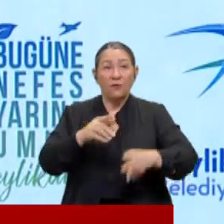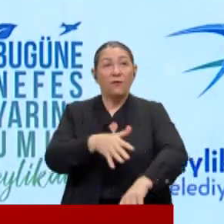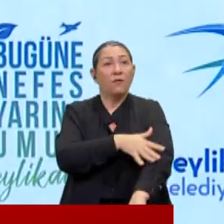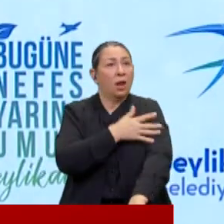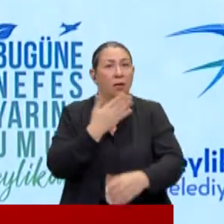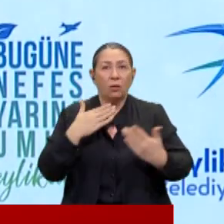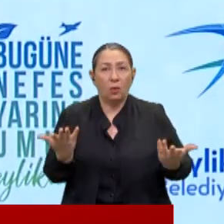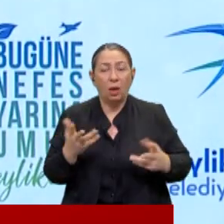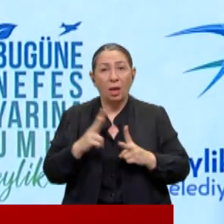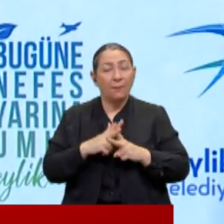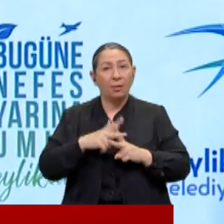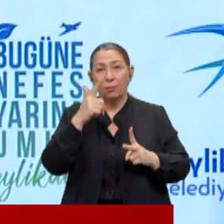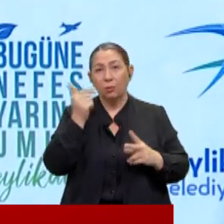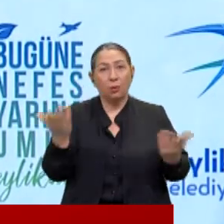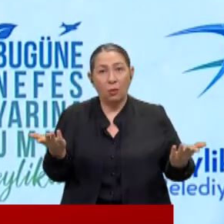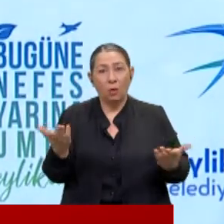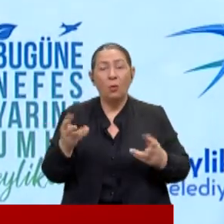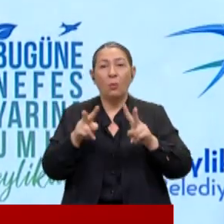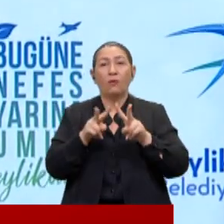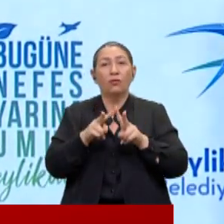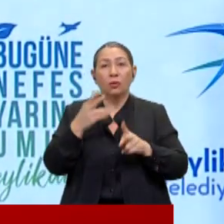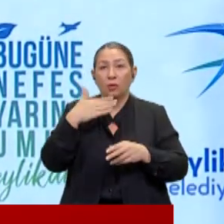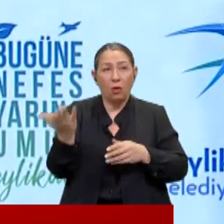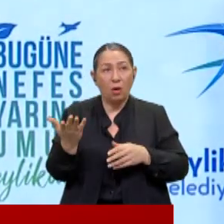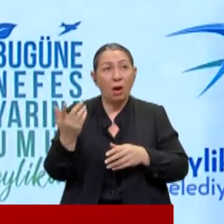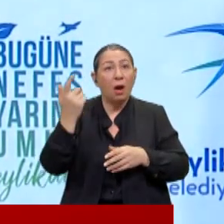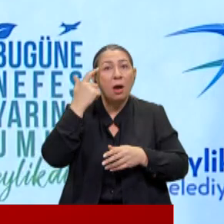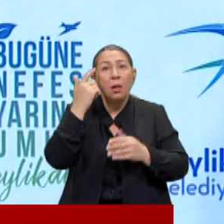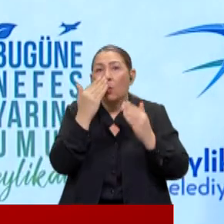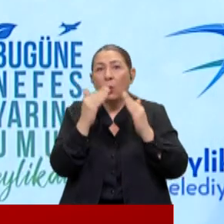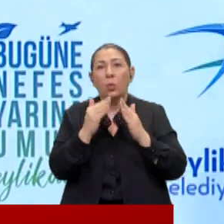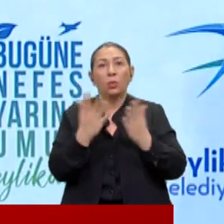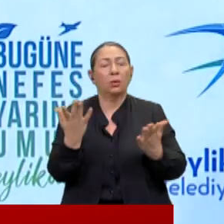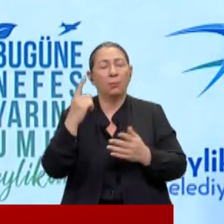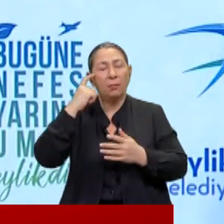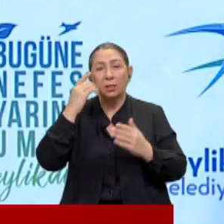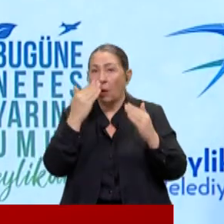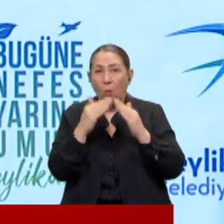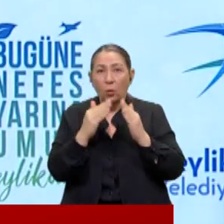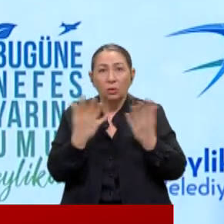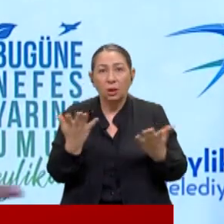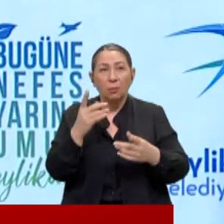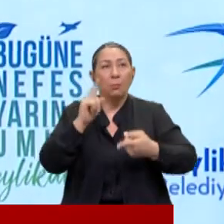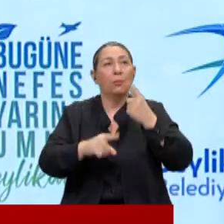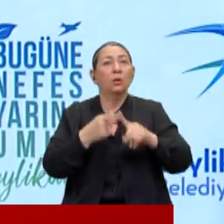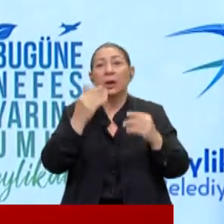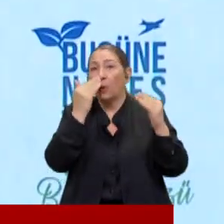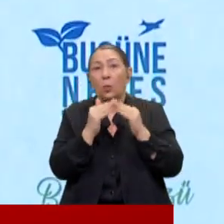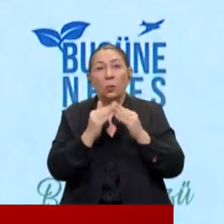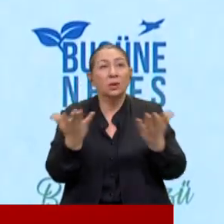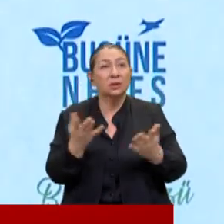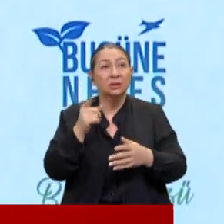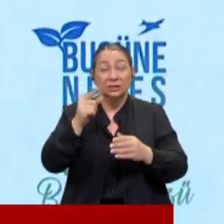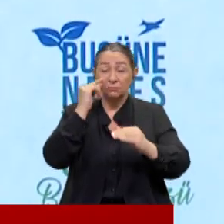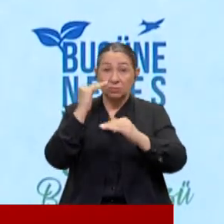Valilik yok Emniyet Müdürlüğü yok müftülük yok akla uygun değil mantar bunun değil siyasete uygun